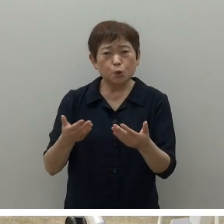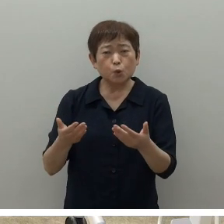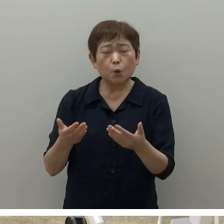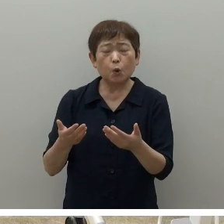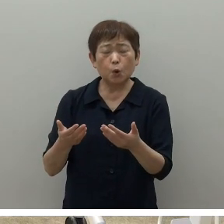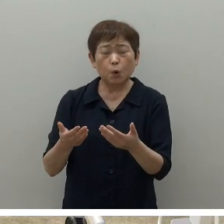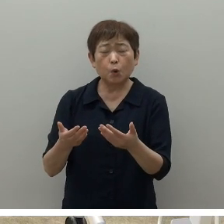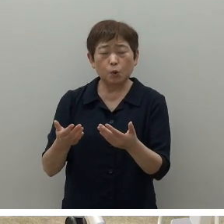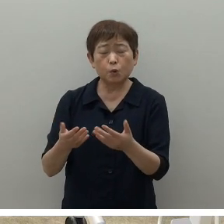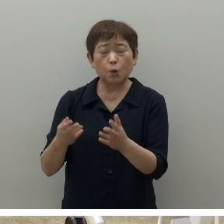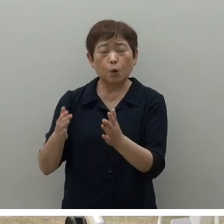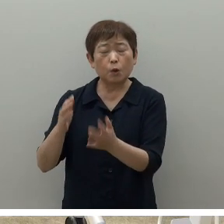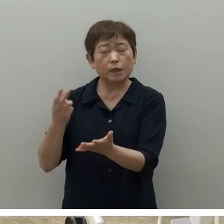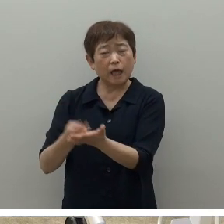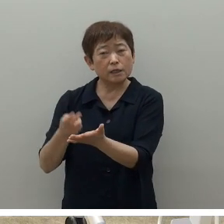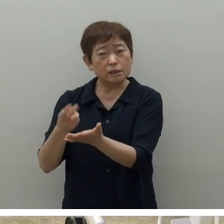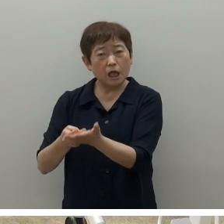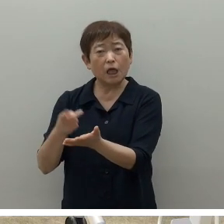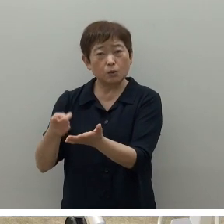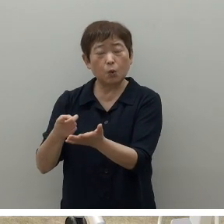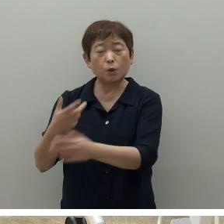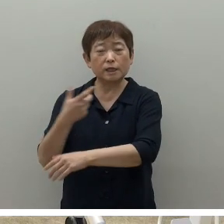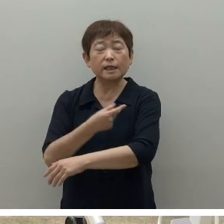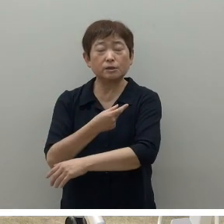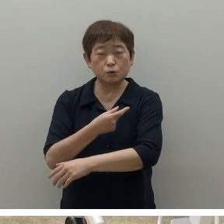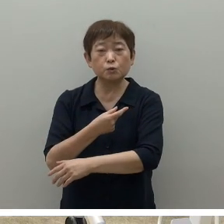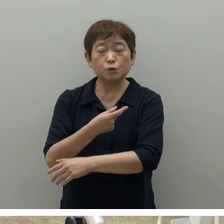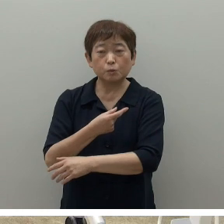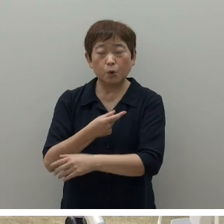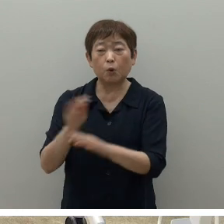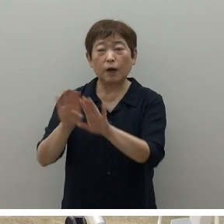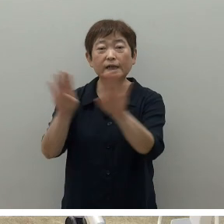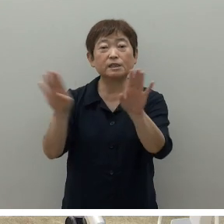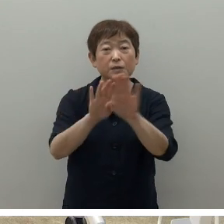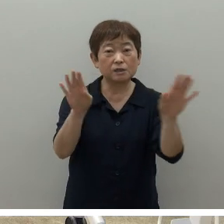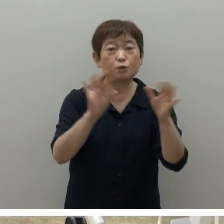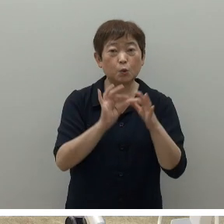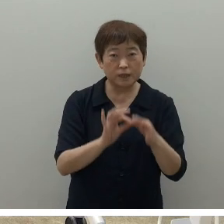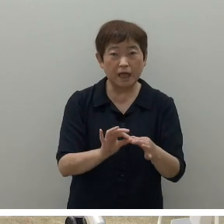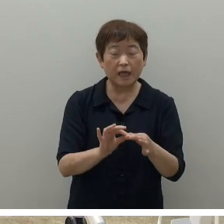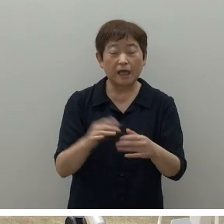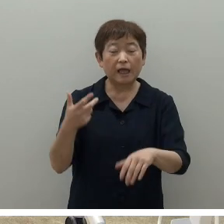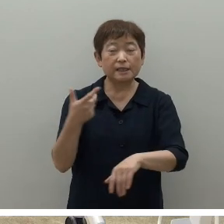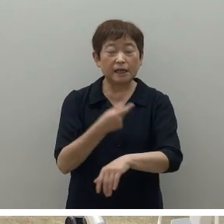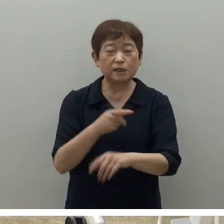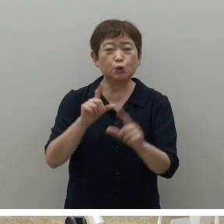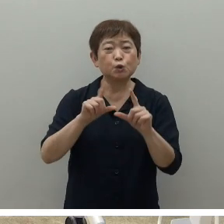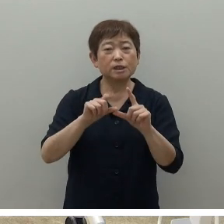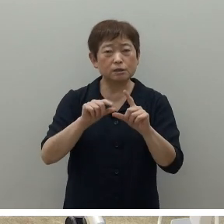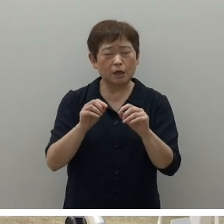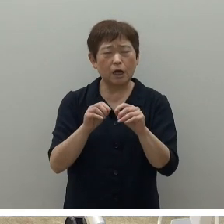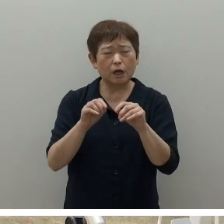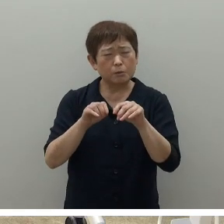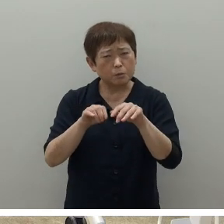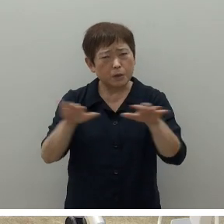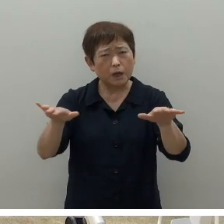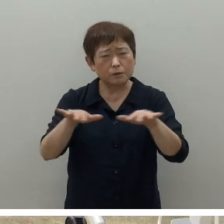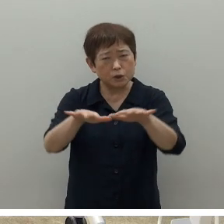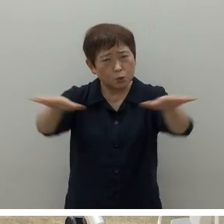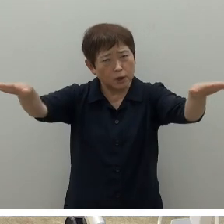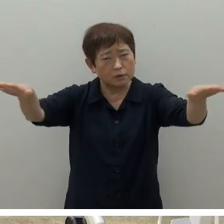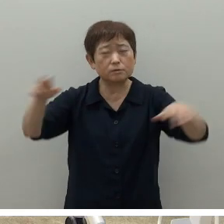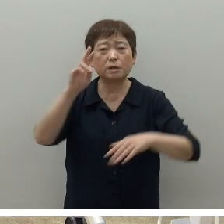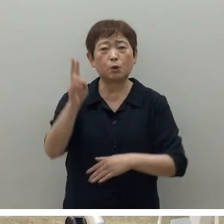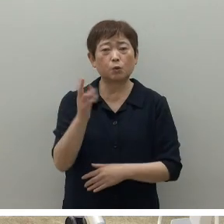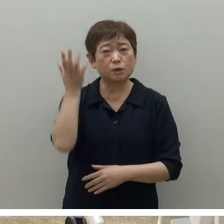行われることになっておりますので、さらに接種が加速することが見込まれております。次に今後の予約